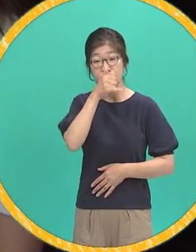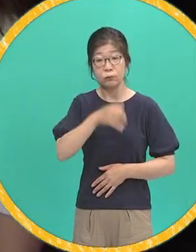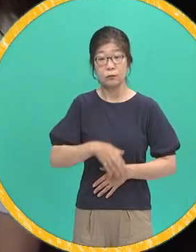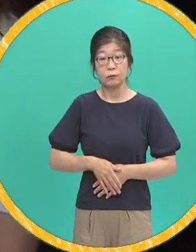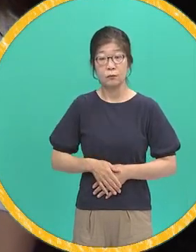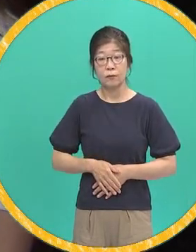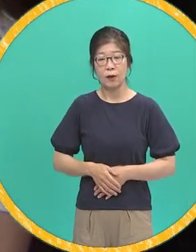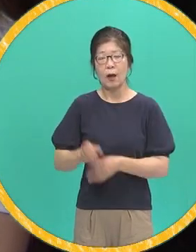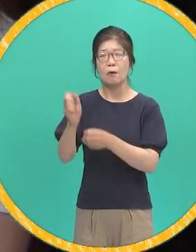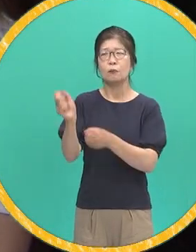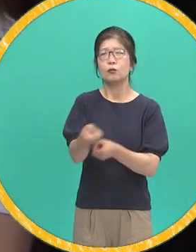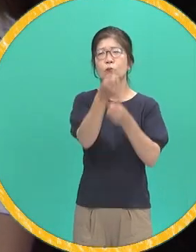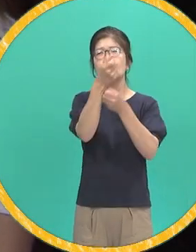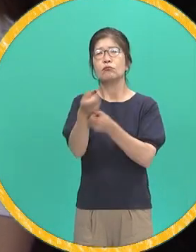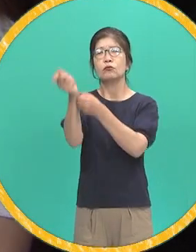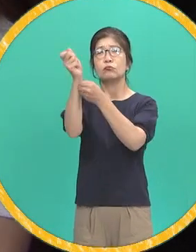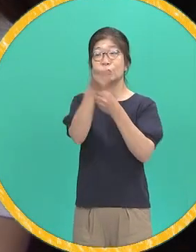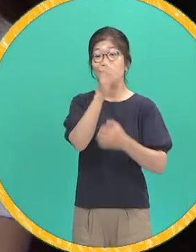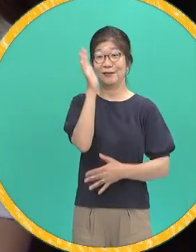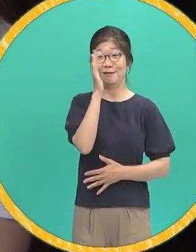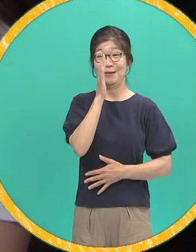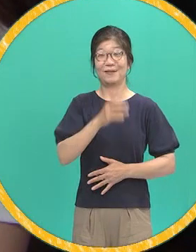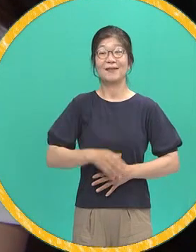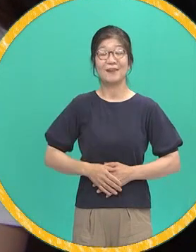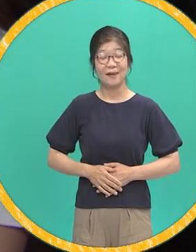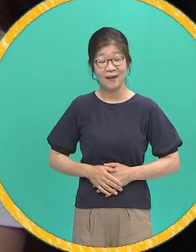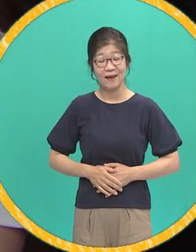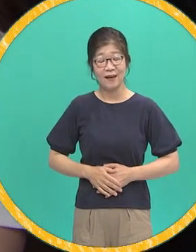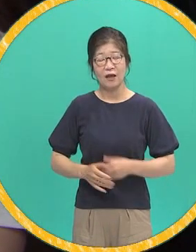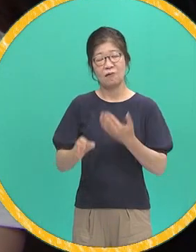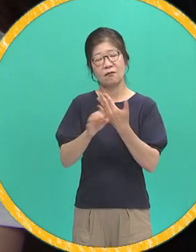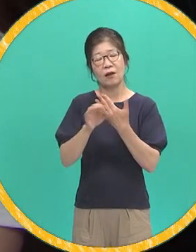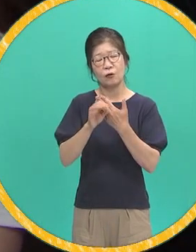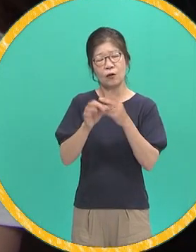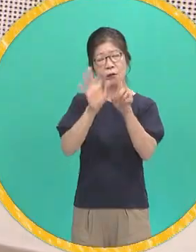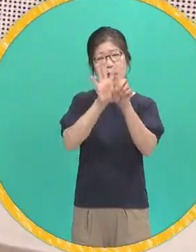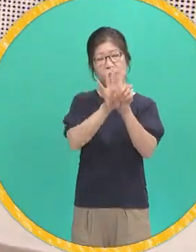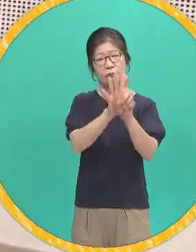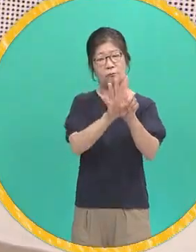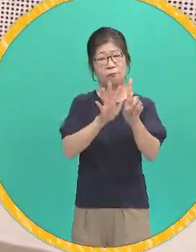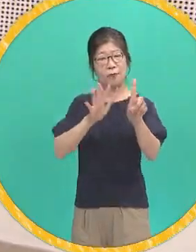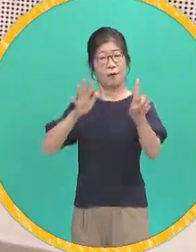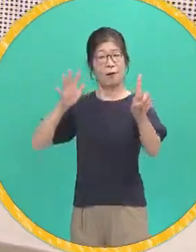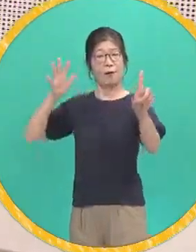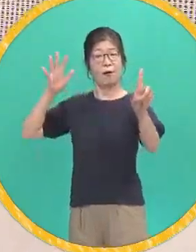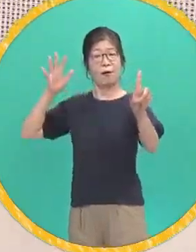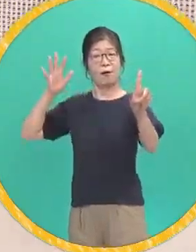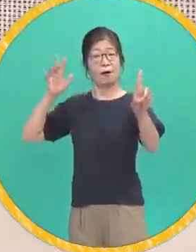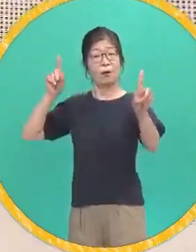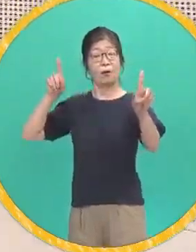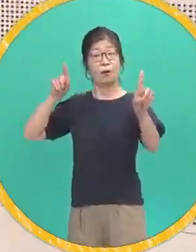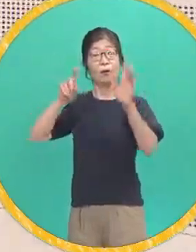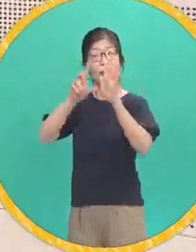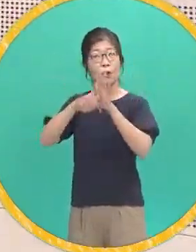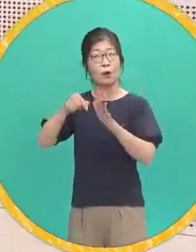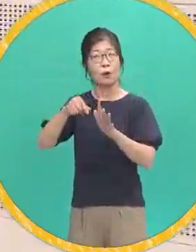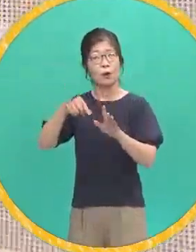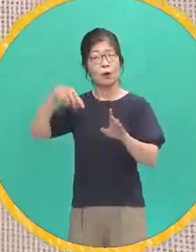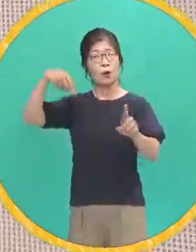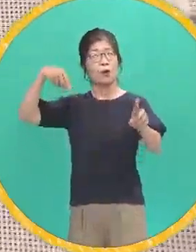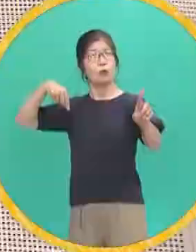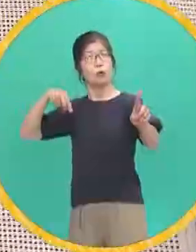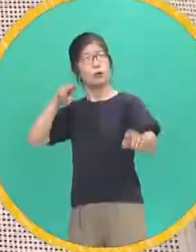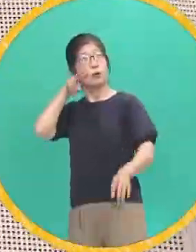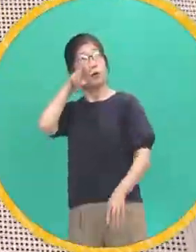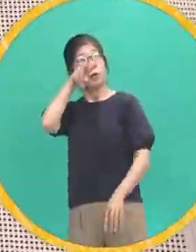123して振るわけじゃないんですけど後ろに続く更新の方々に高くかざして